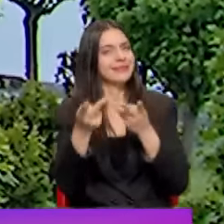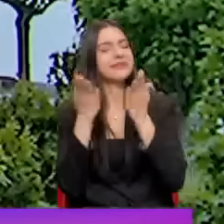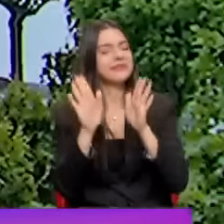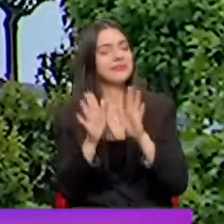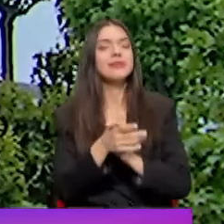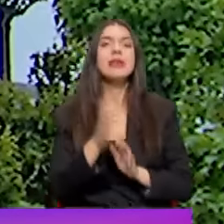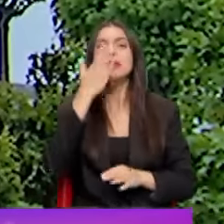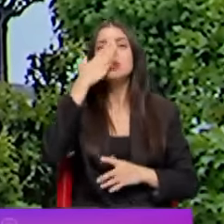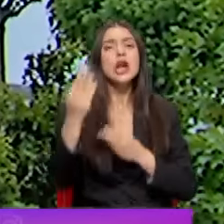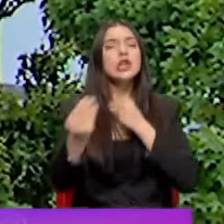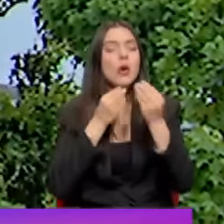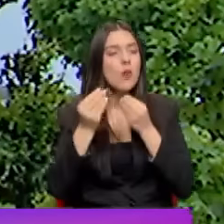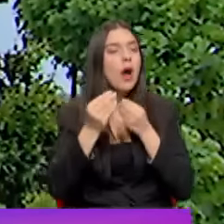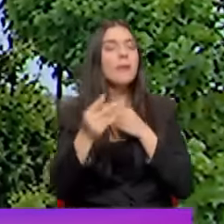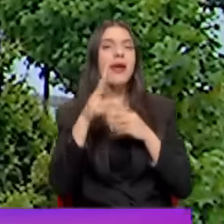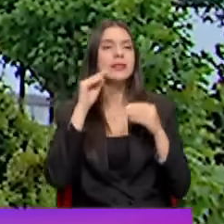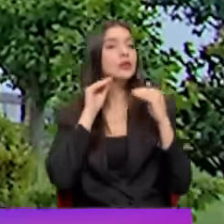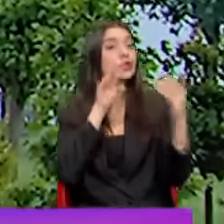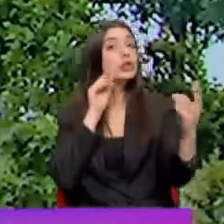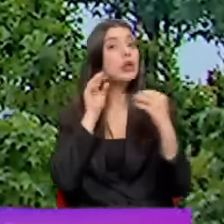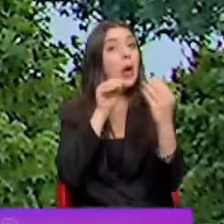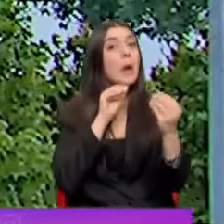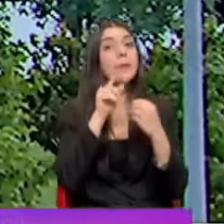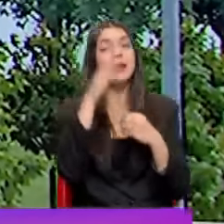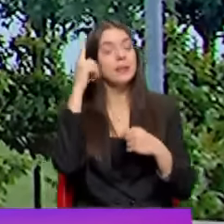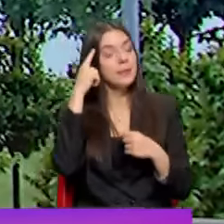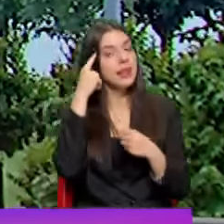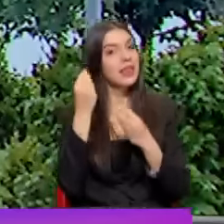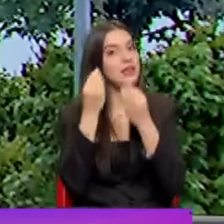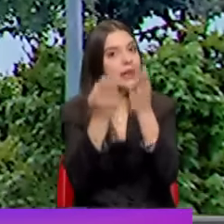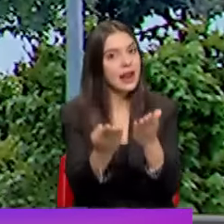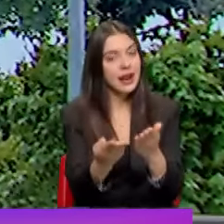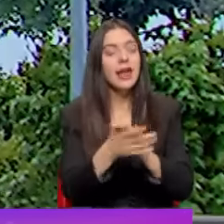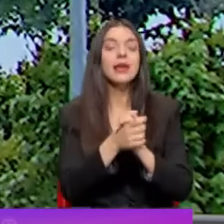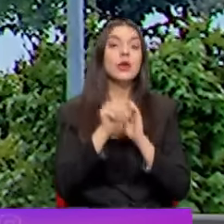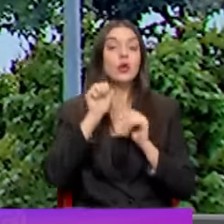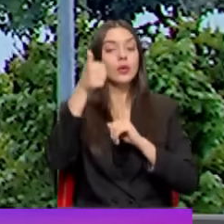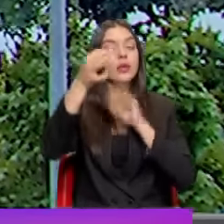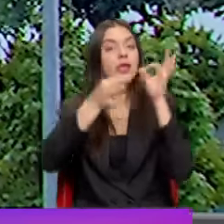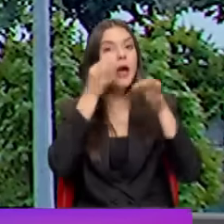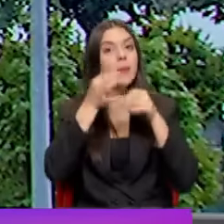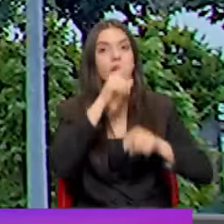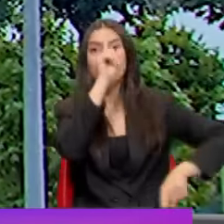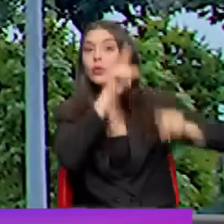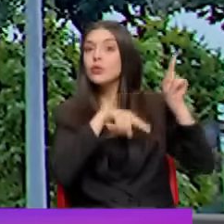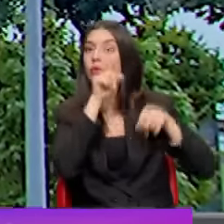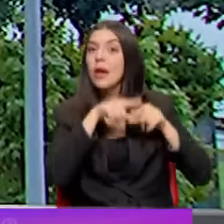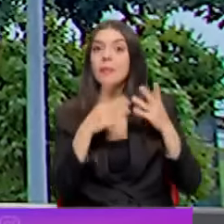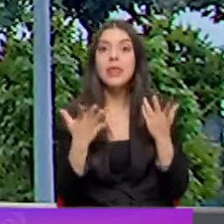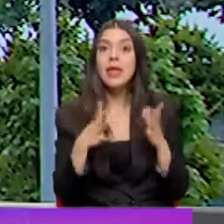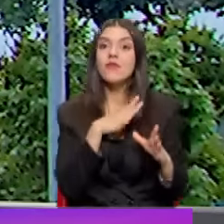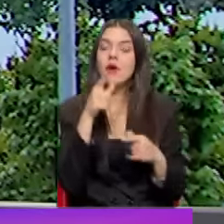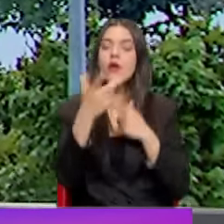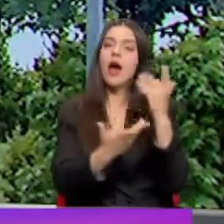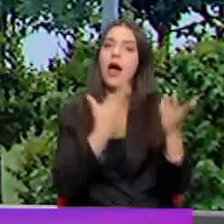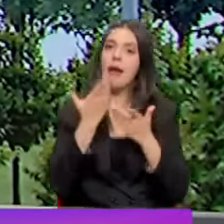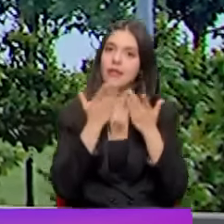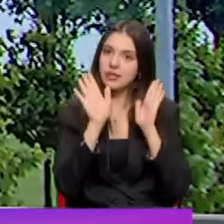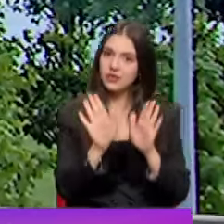muhabbetle sohbetle yüzünüzü güldürerek değil Bilgi vererek günden haberler gündemden başlıklar sunarak bakın